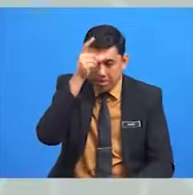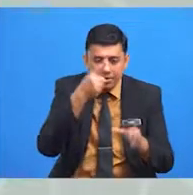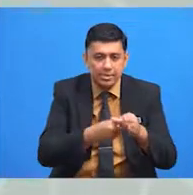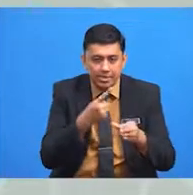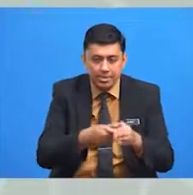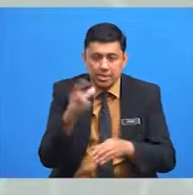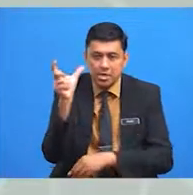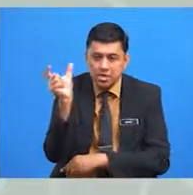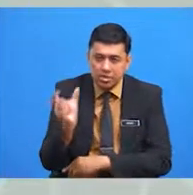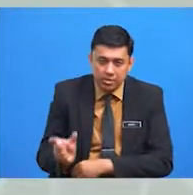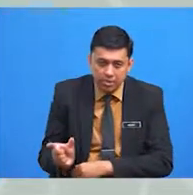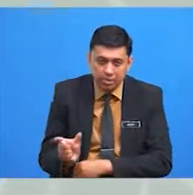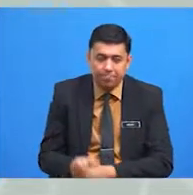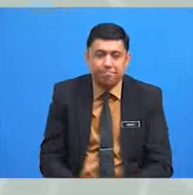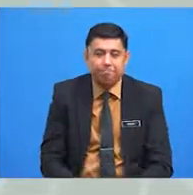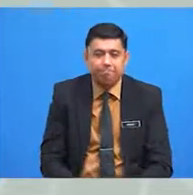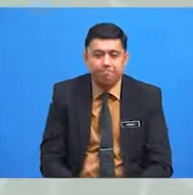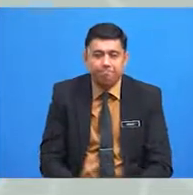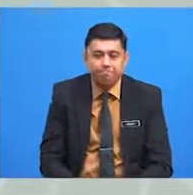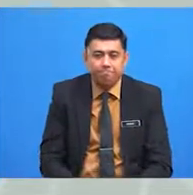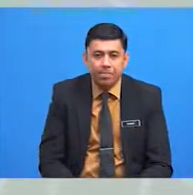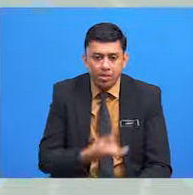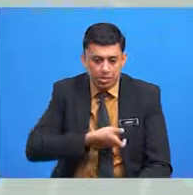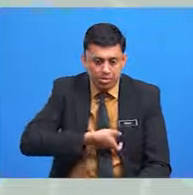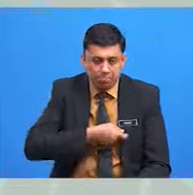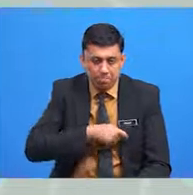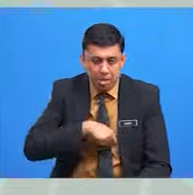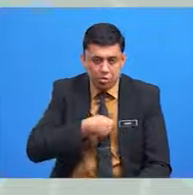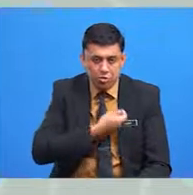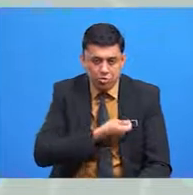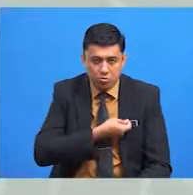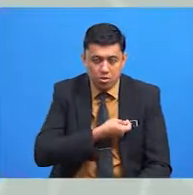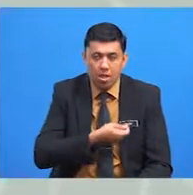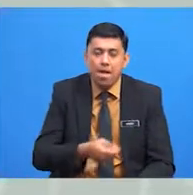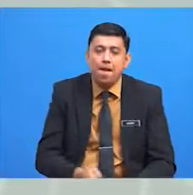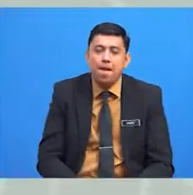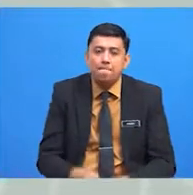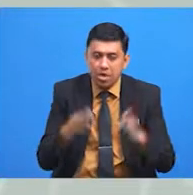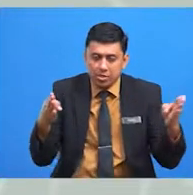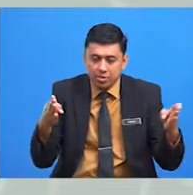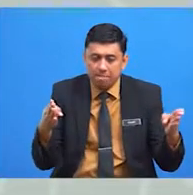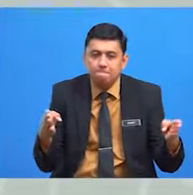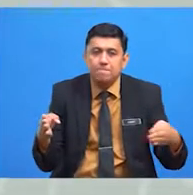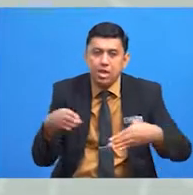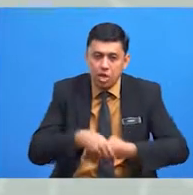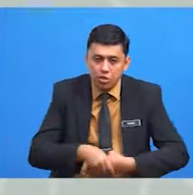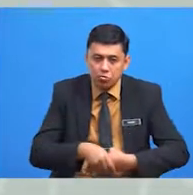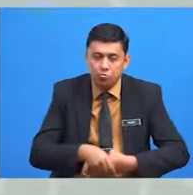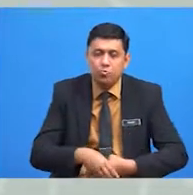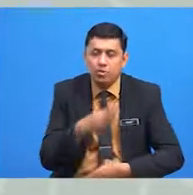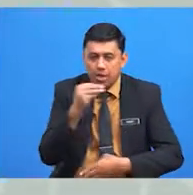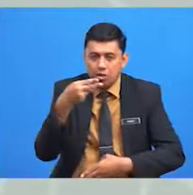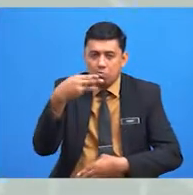Itali, Spanyol, bahasa Melayu dan bahasa Hokkien. Beliau menjadi kadet pada tahun